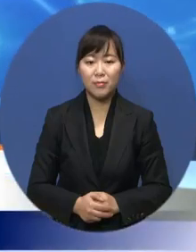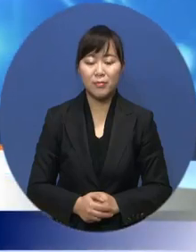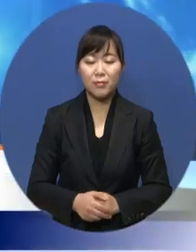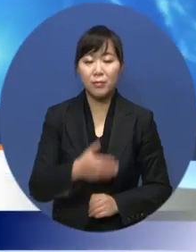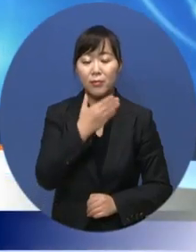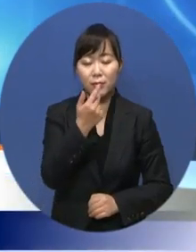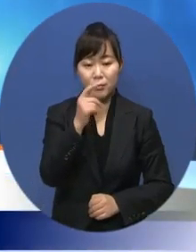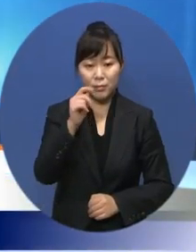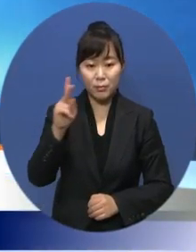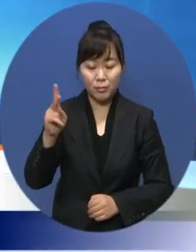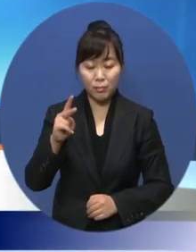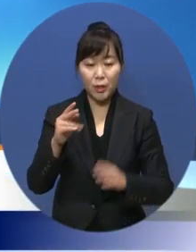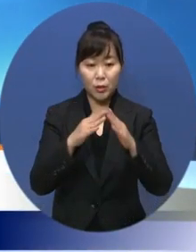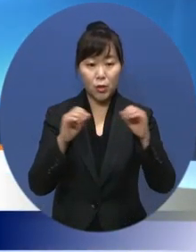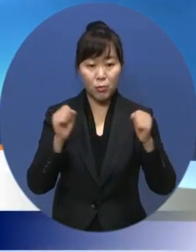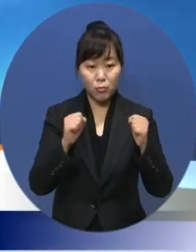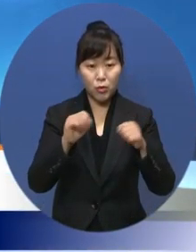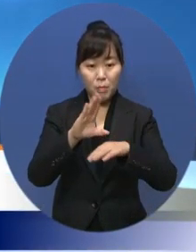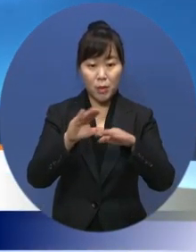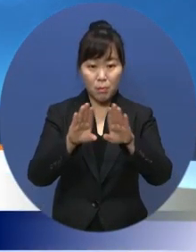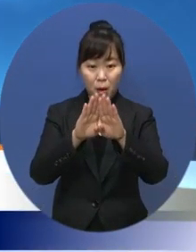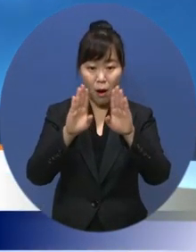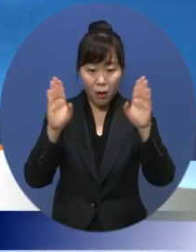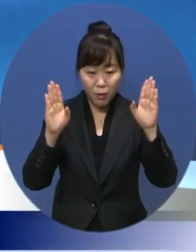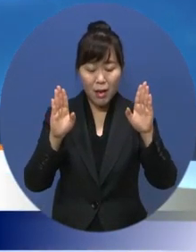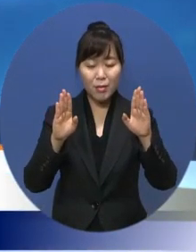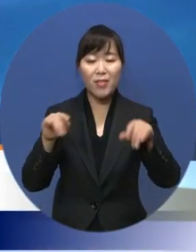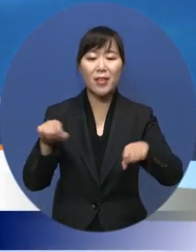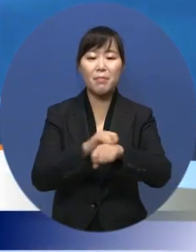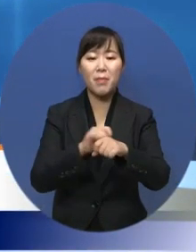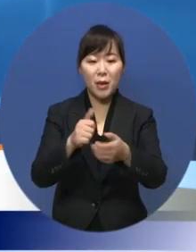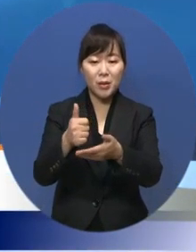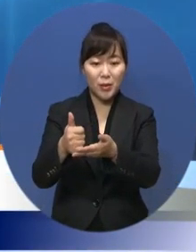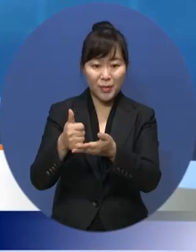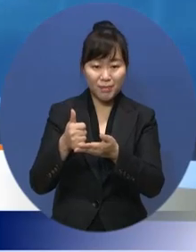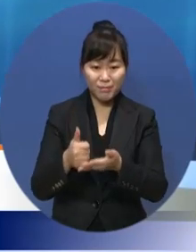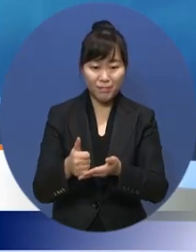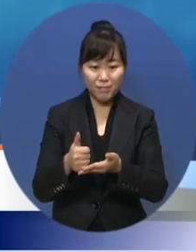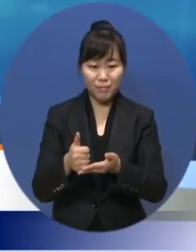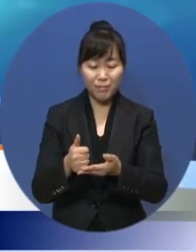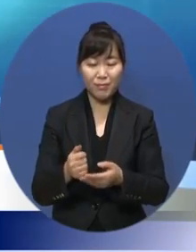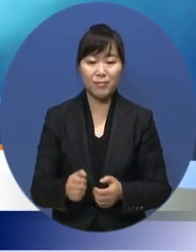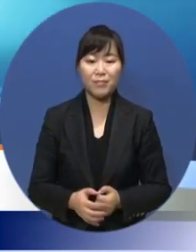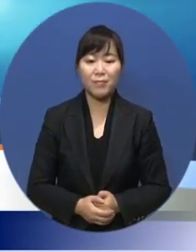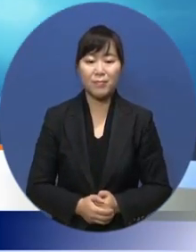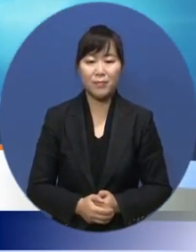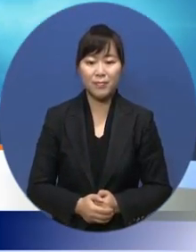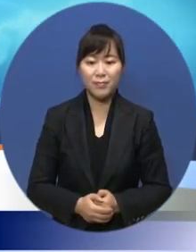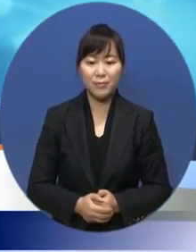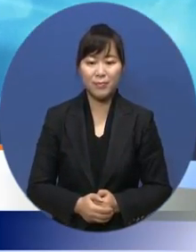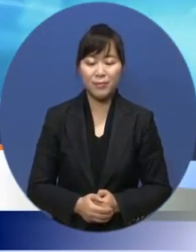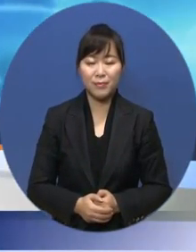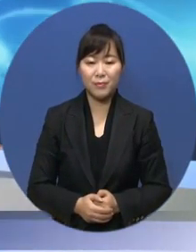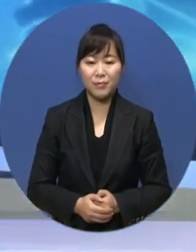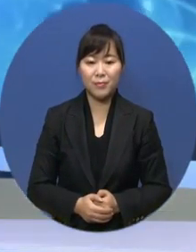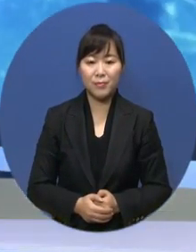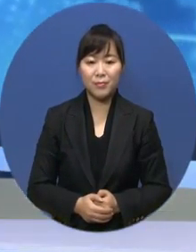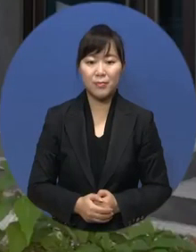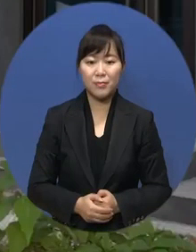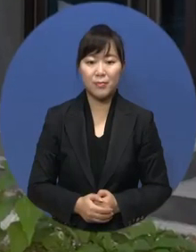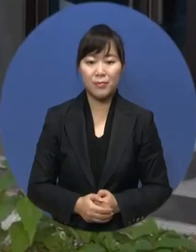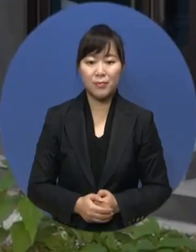복지TV 전북방송 개국을 맞아 특별한 손님을 만나봤습니다. 정하영 기자가 전합니다.